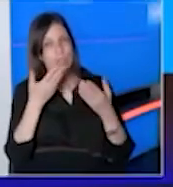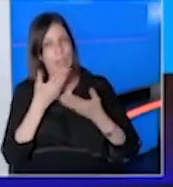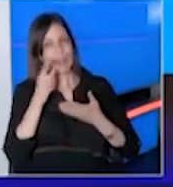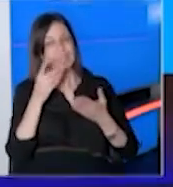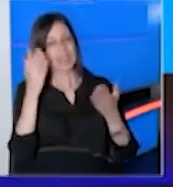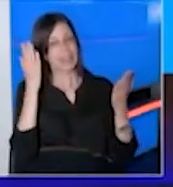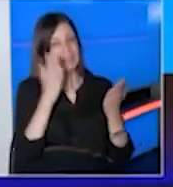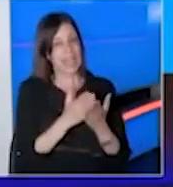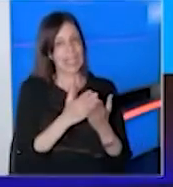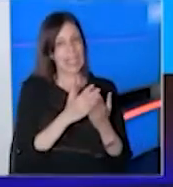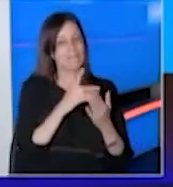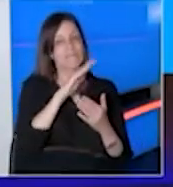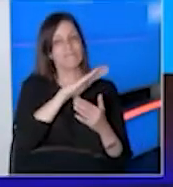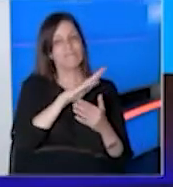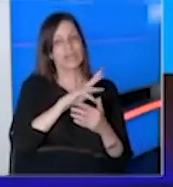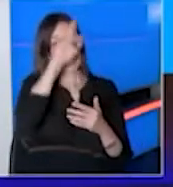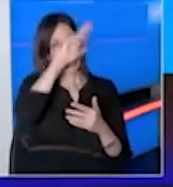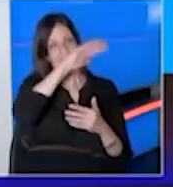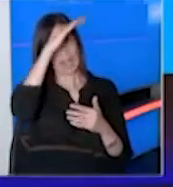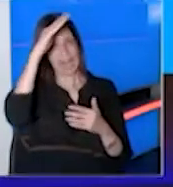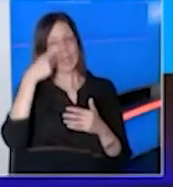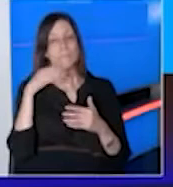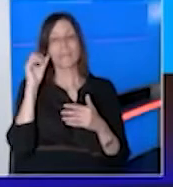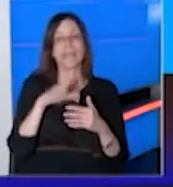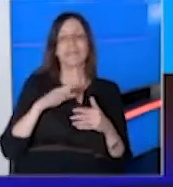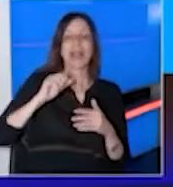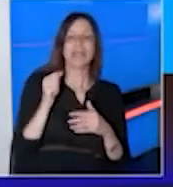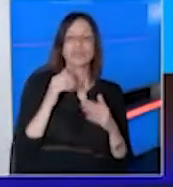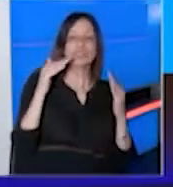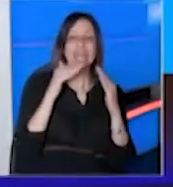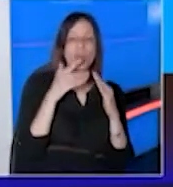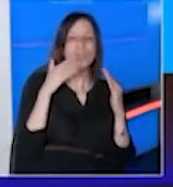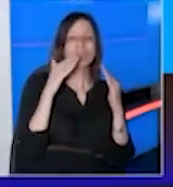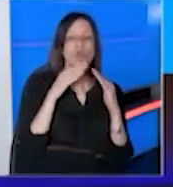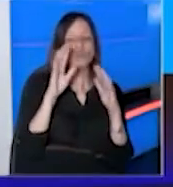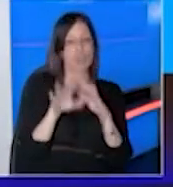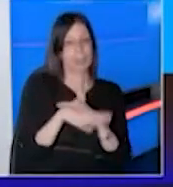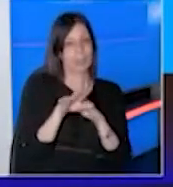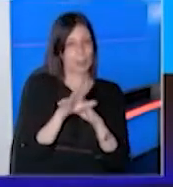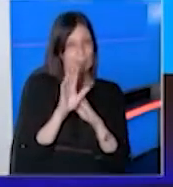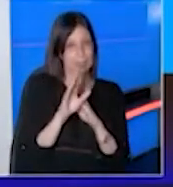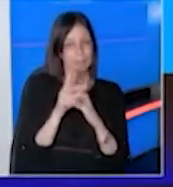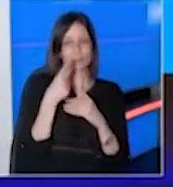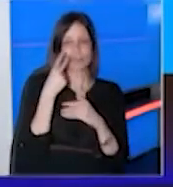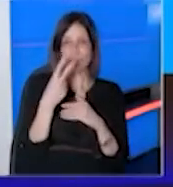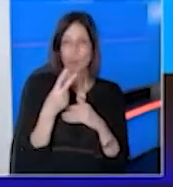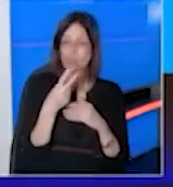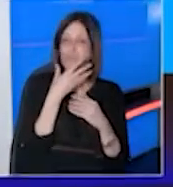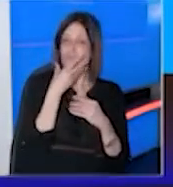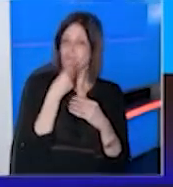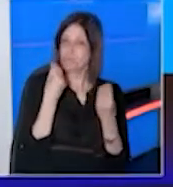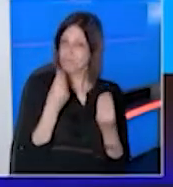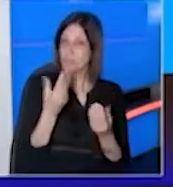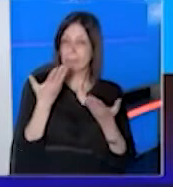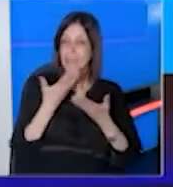וגליל. הם באים לקיבוץ לגור בו, בדירות שהתפנו, רואים כי טוב,